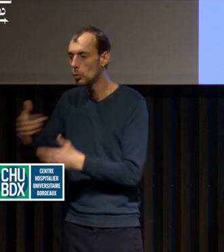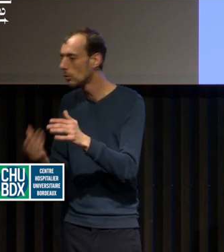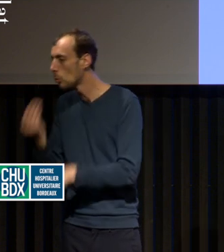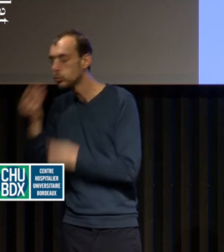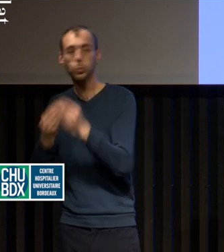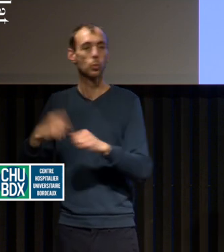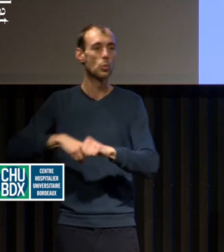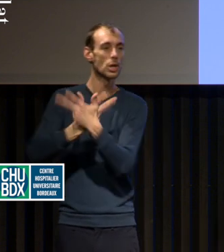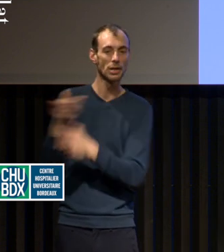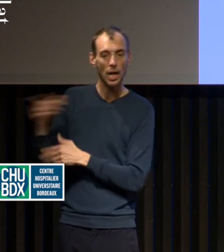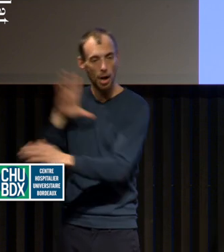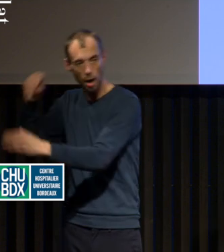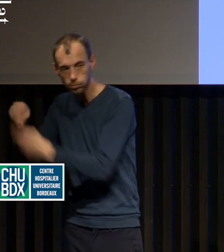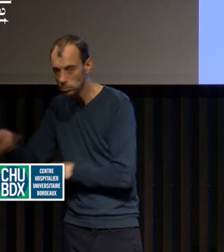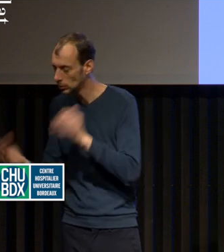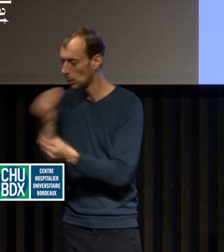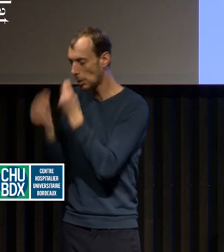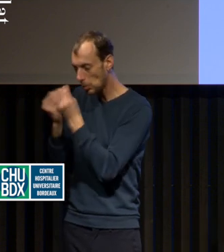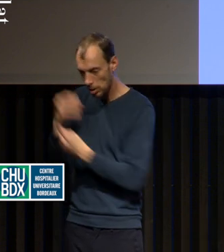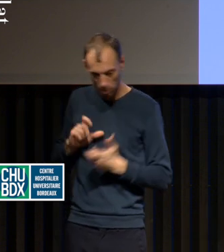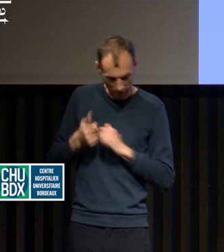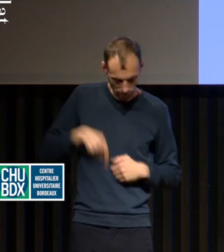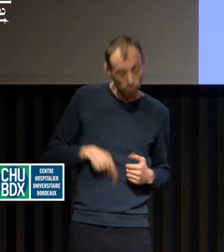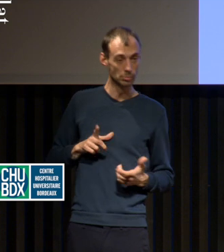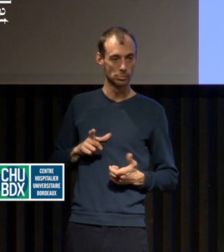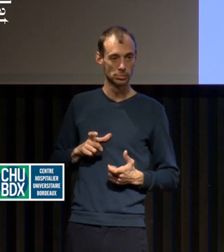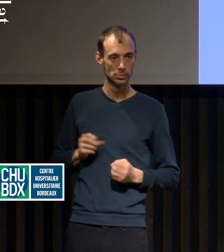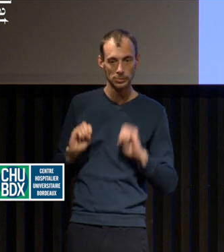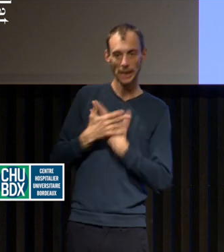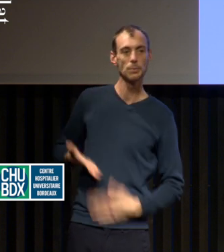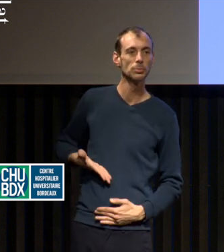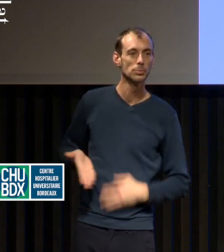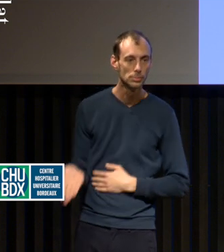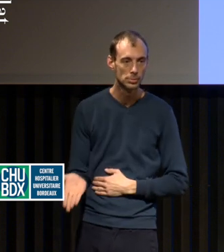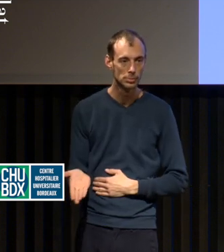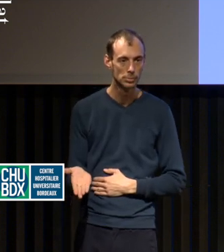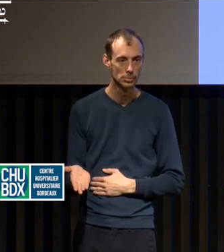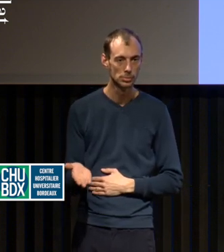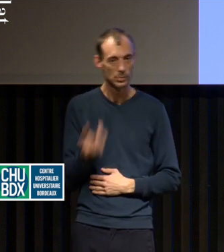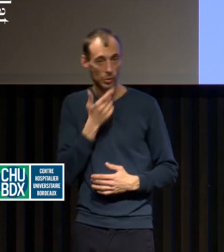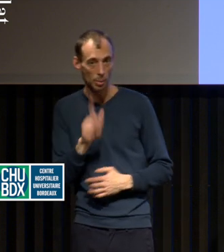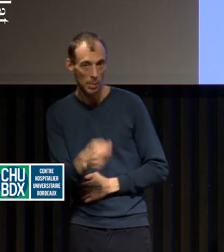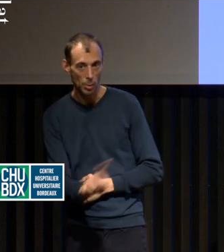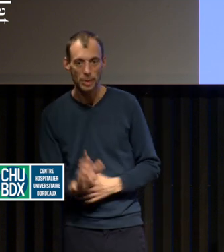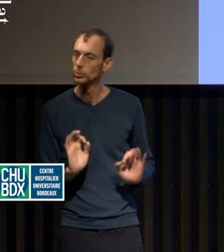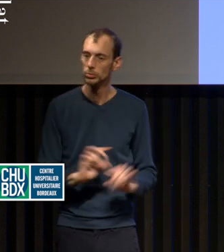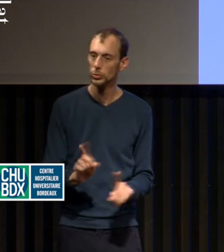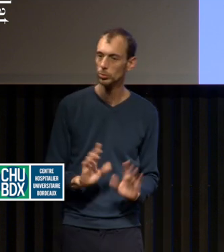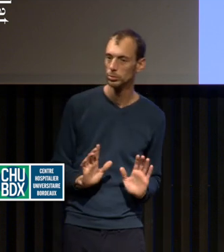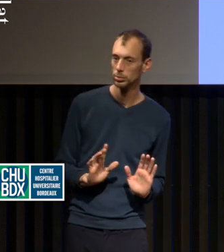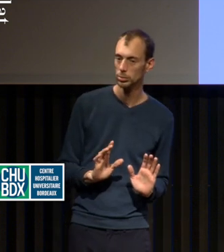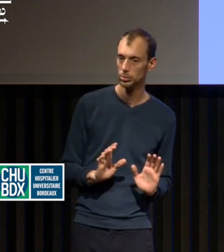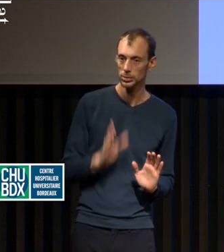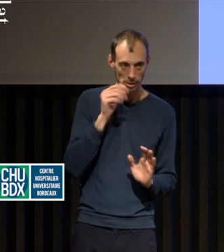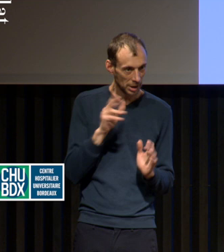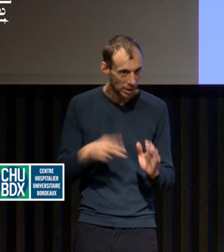stimulation du microbiote sera différente et votre intestin, il va réagir à ça de façon différente à chaque fois. Et pourtant, il ne sera pas anormal. Donc c'est là où c'est très très difficile de